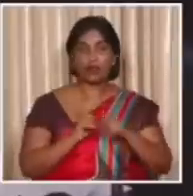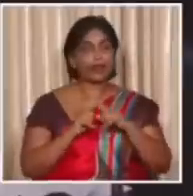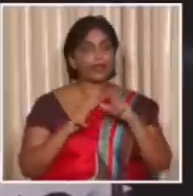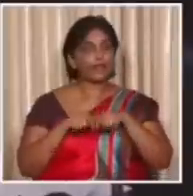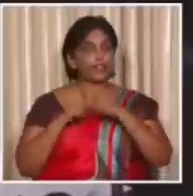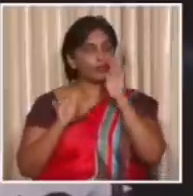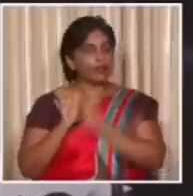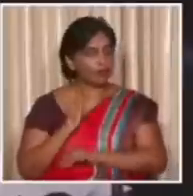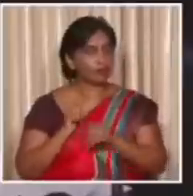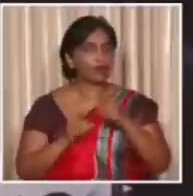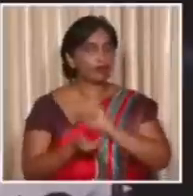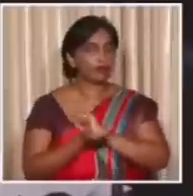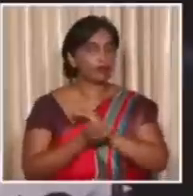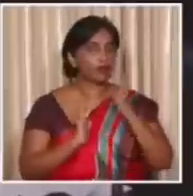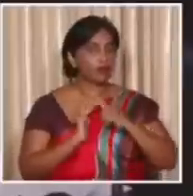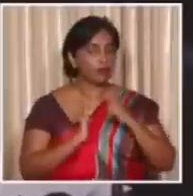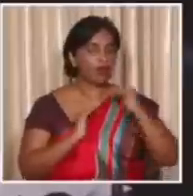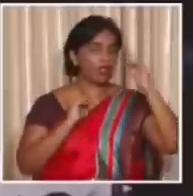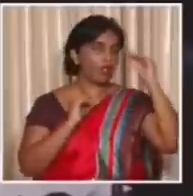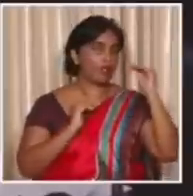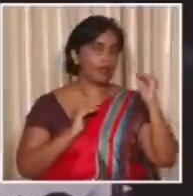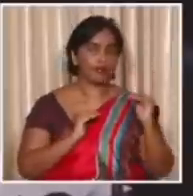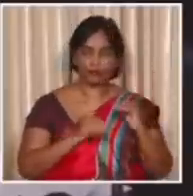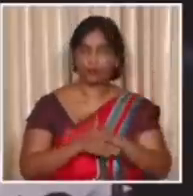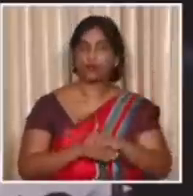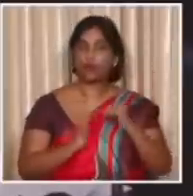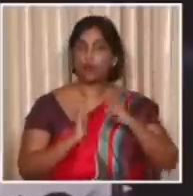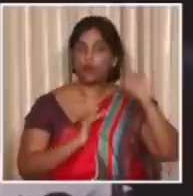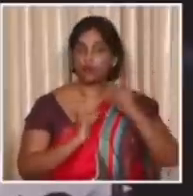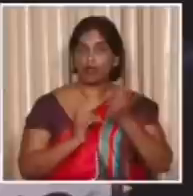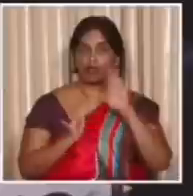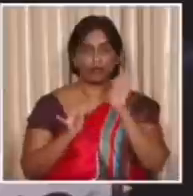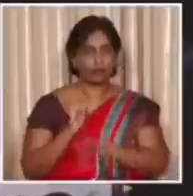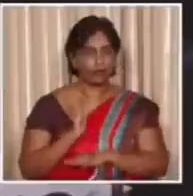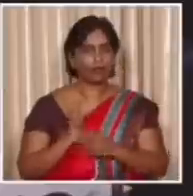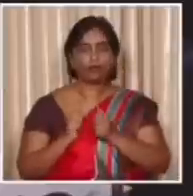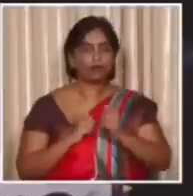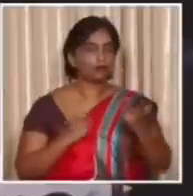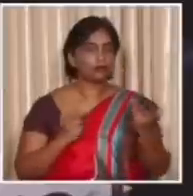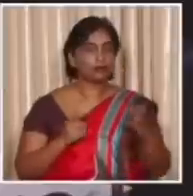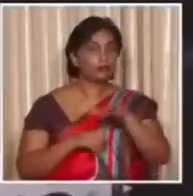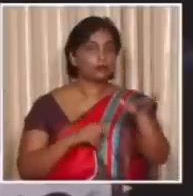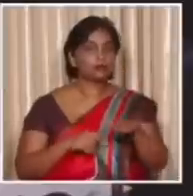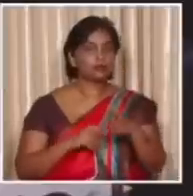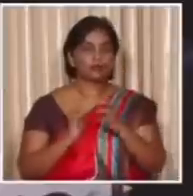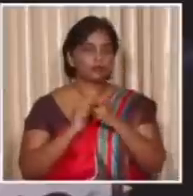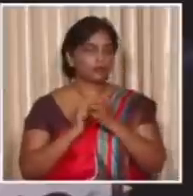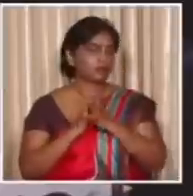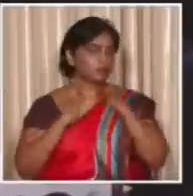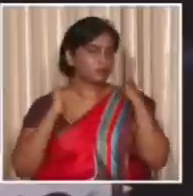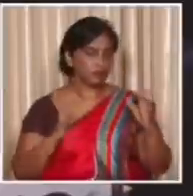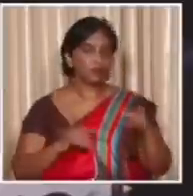වේදම් කප්පාදු වෙනවා බහණ්ඩා පොලි අනුපාතික පොලි අඩු කරන්න ඕන පොලි අඩු කරන්න ණය කපන්න ඕන මොකද සිද්ධ වෙන්නේ සමාජ දේ විශාල ප්‍රශ්නයක් මතු